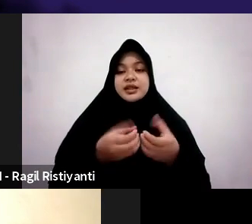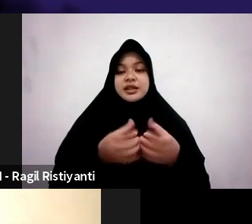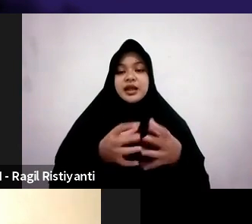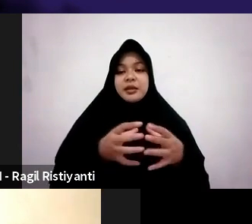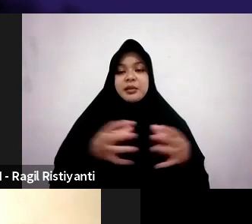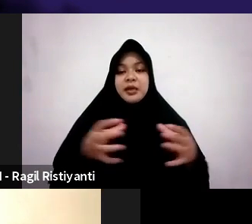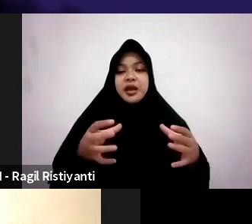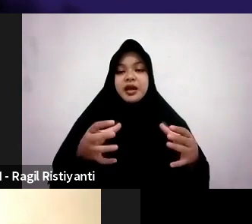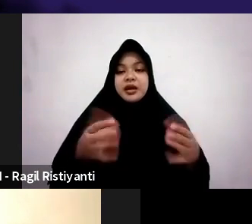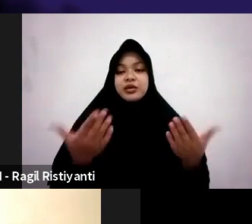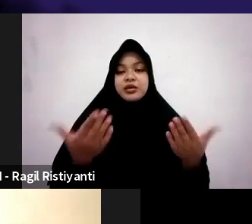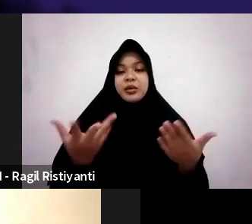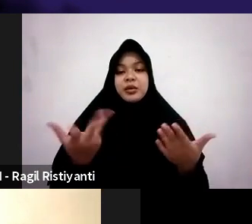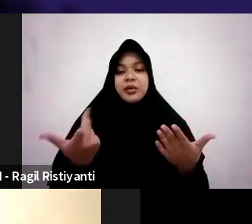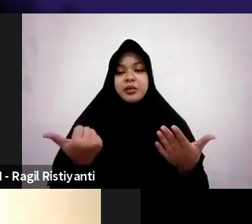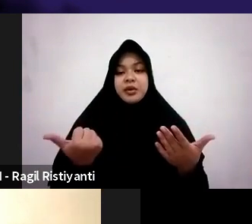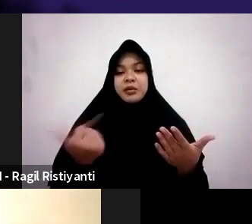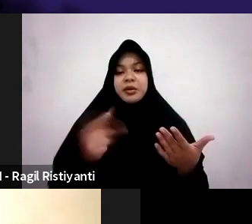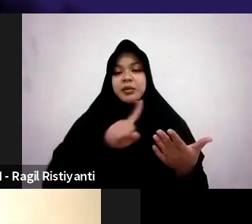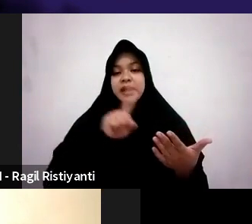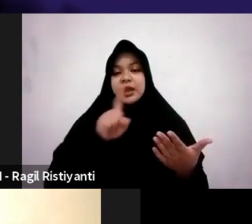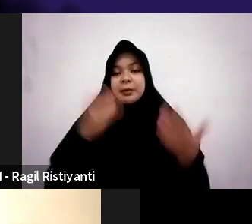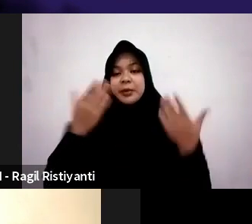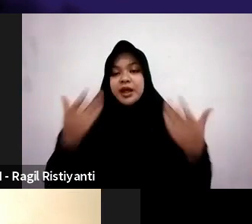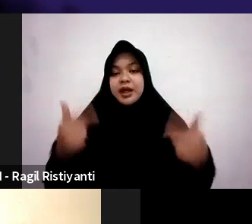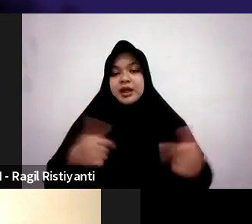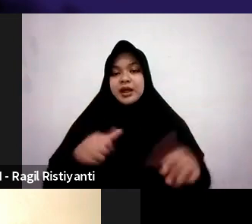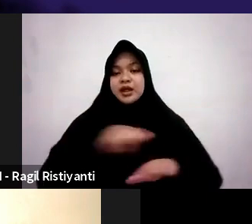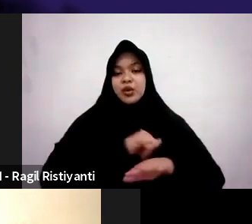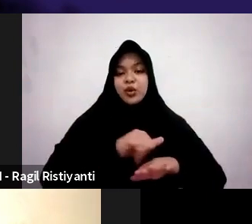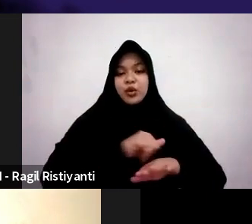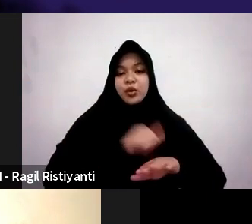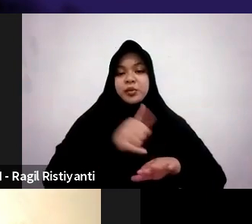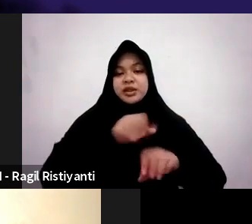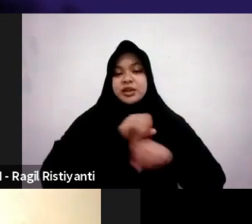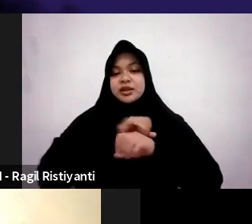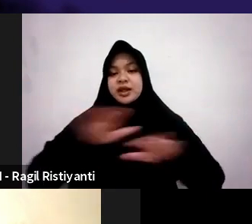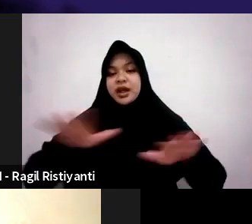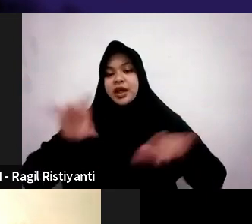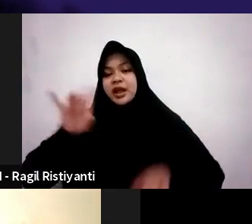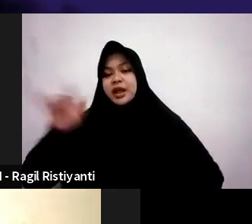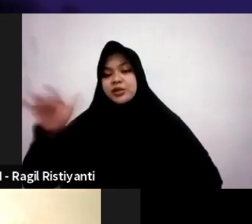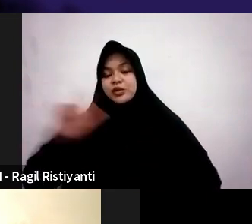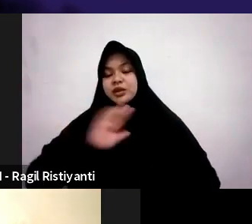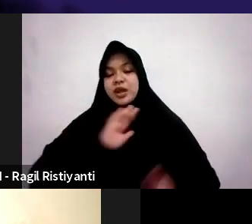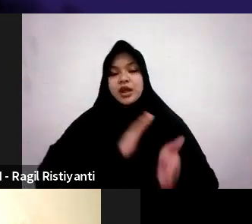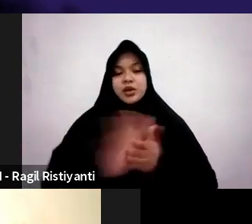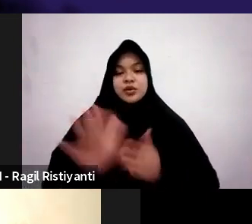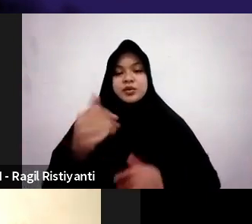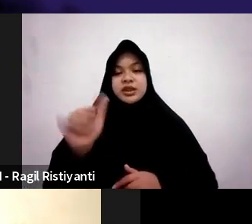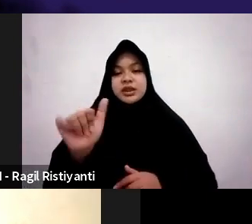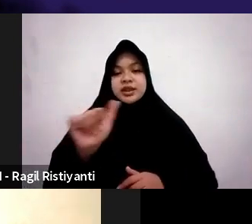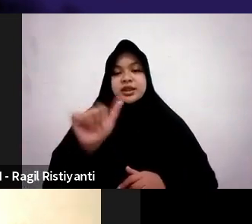atau beberapa juga bertanya misalnya Apakah ini ada di YouTube bisa di-share dan seterusnya mungkin sekaligus bisa